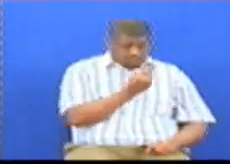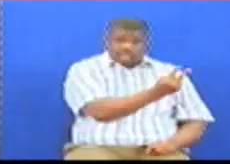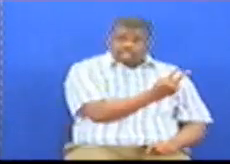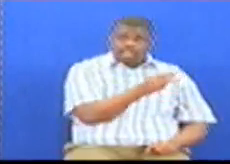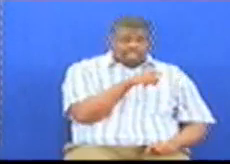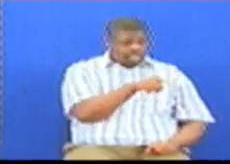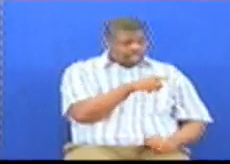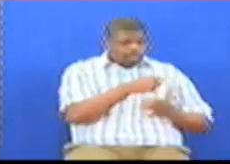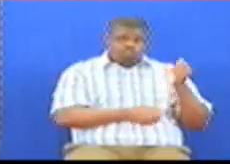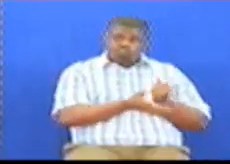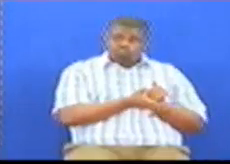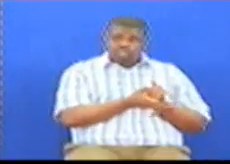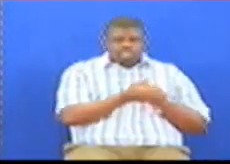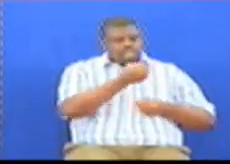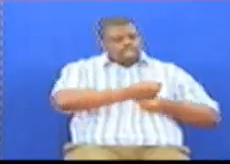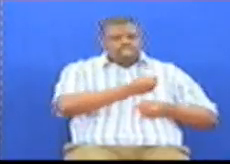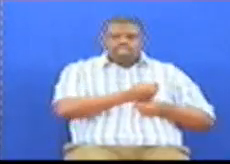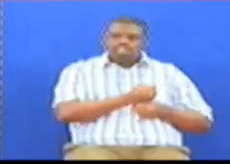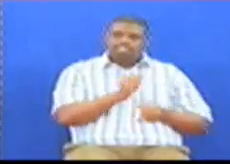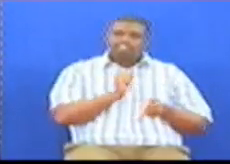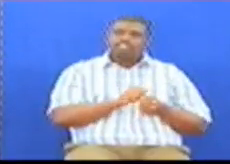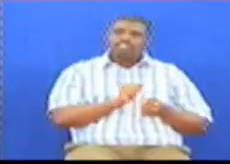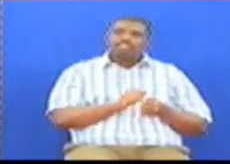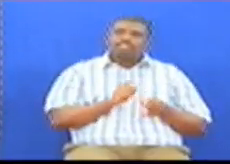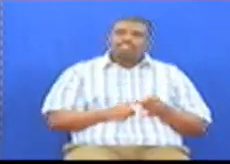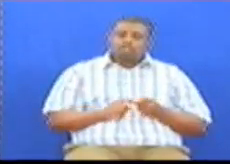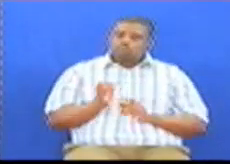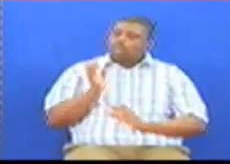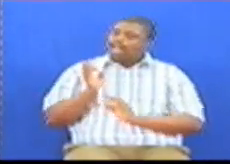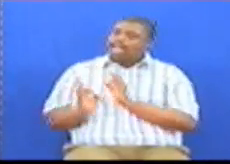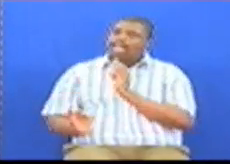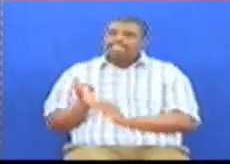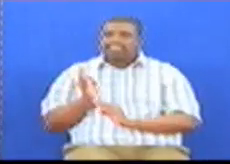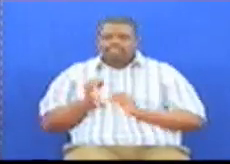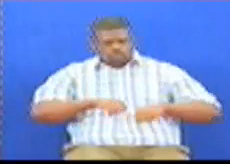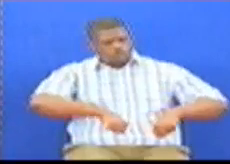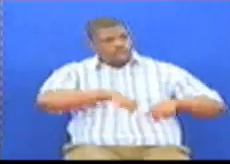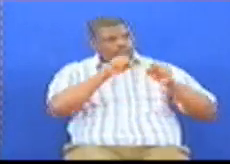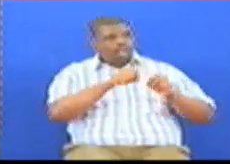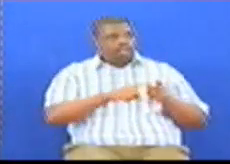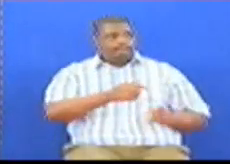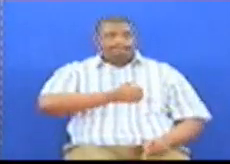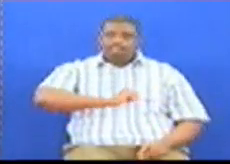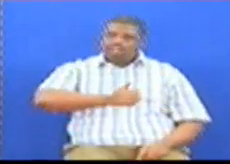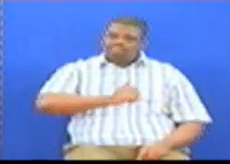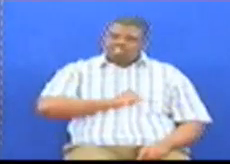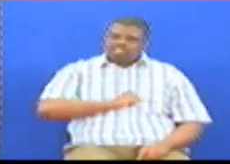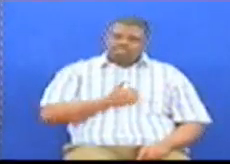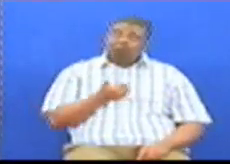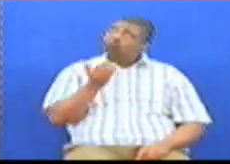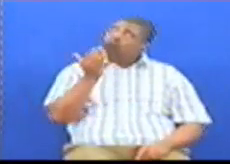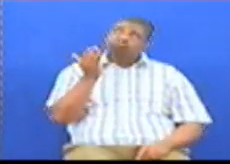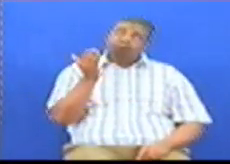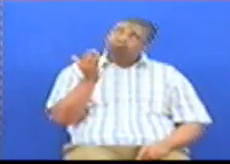amefanya kuna kitu kinachoitwa uhalali wa kutawala. Binafsi yangu namwombea Mungu na